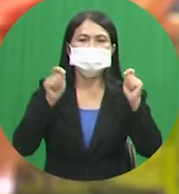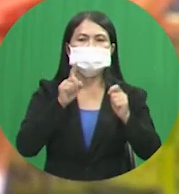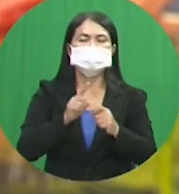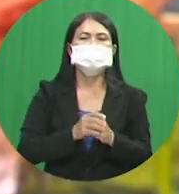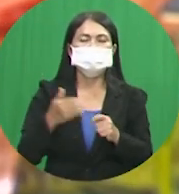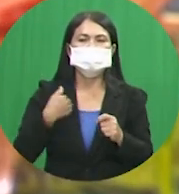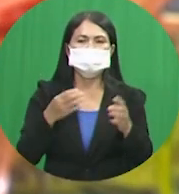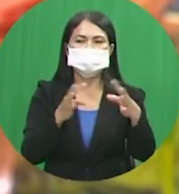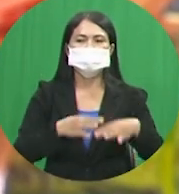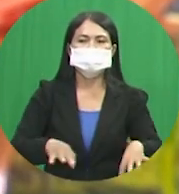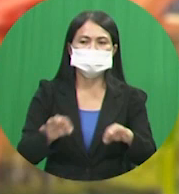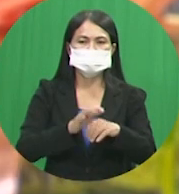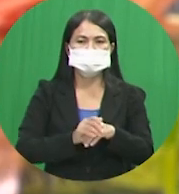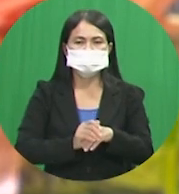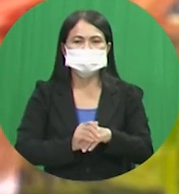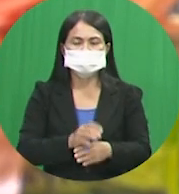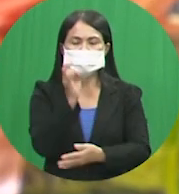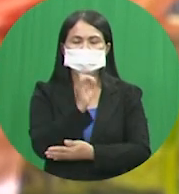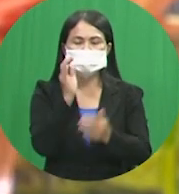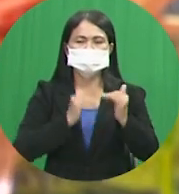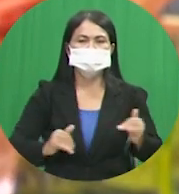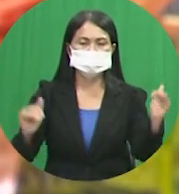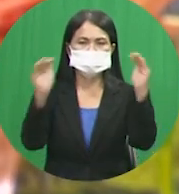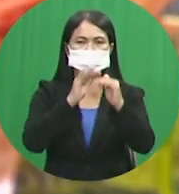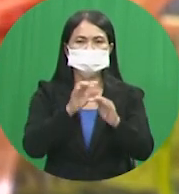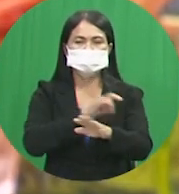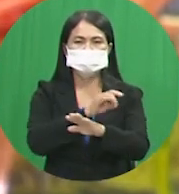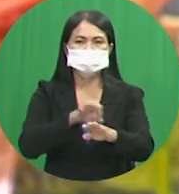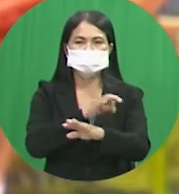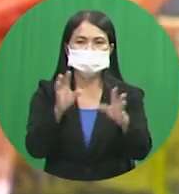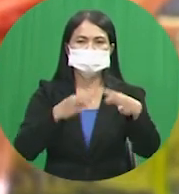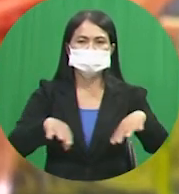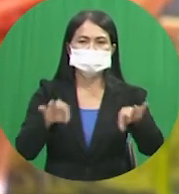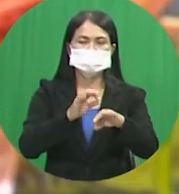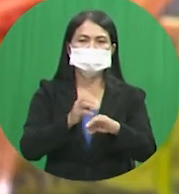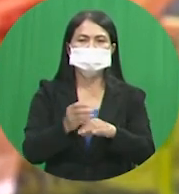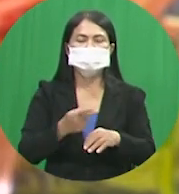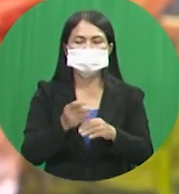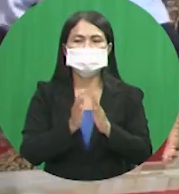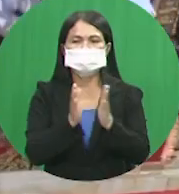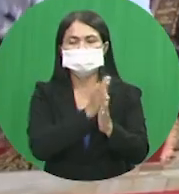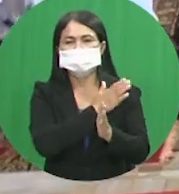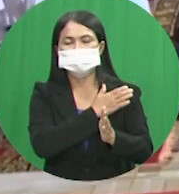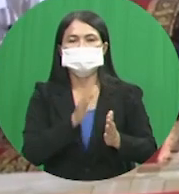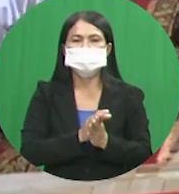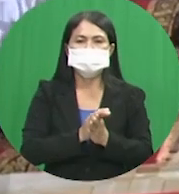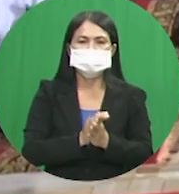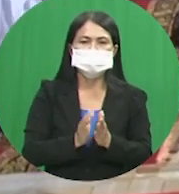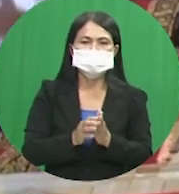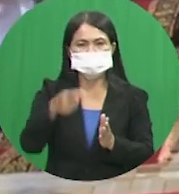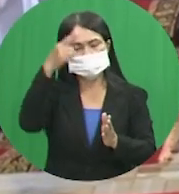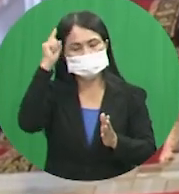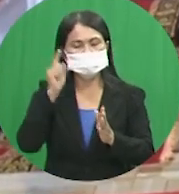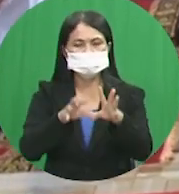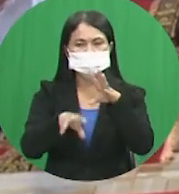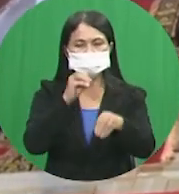ได้มีสาระสำคัญขนมประพุทธศาสนาจีเปวิลีดาสำคัญสำหรับพิโคสองหนึ่งสามในบันเรียนท